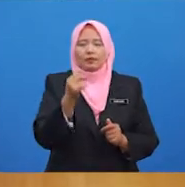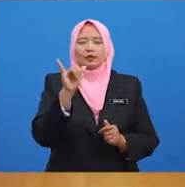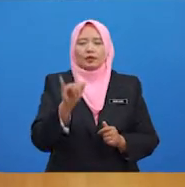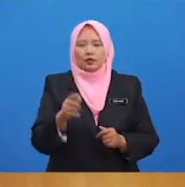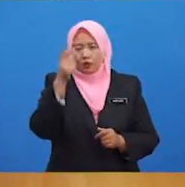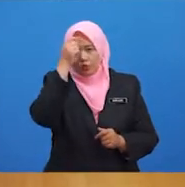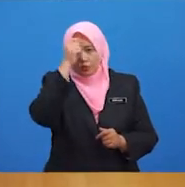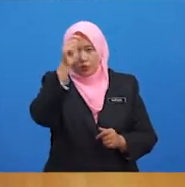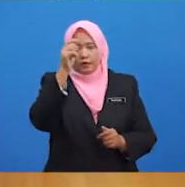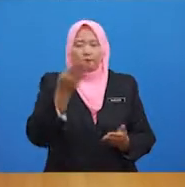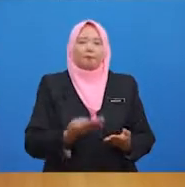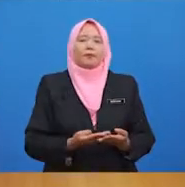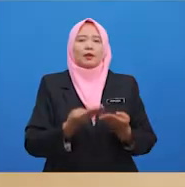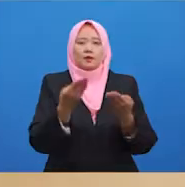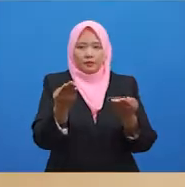tidak terhingga.